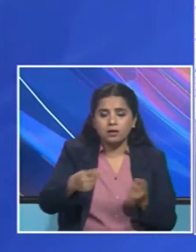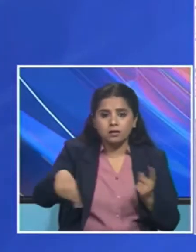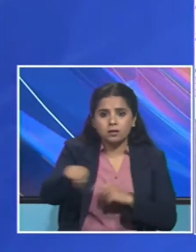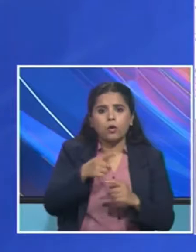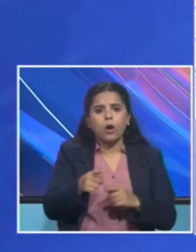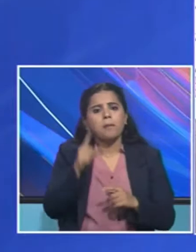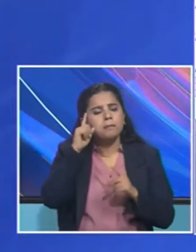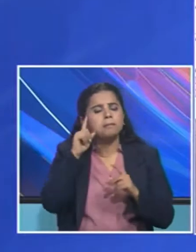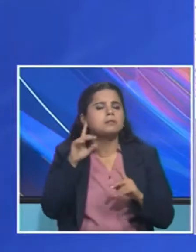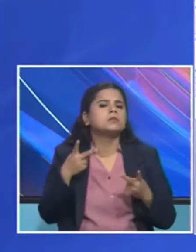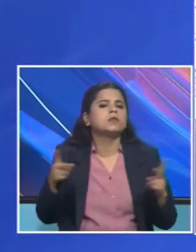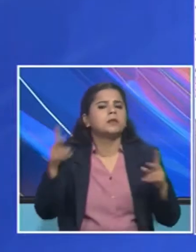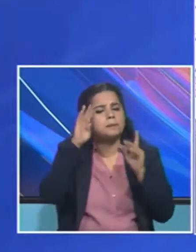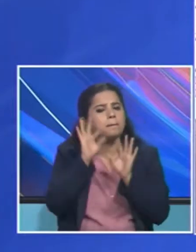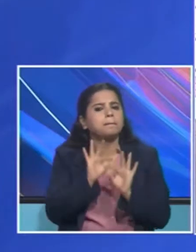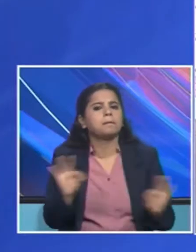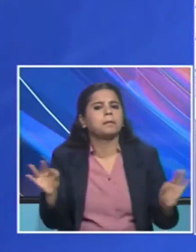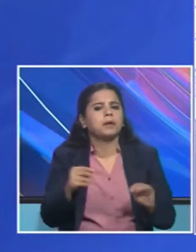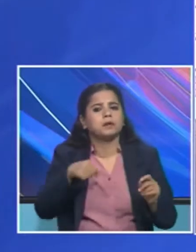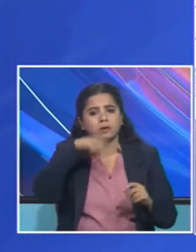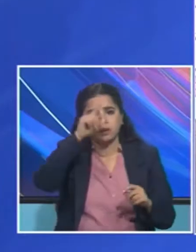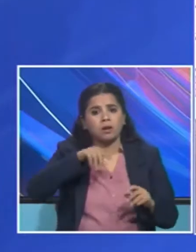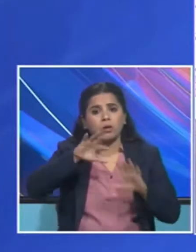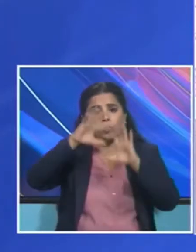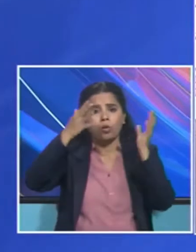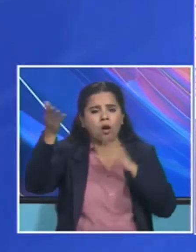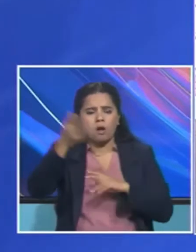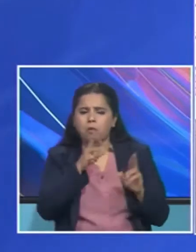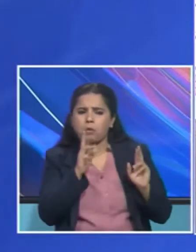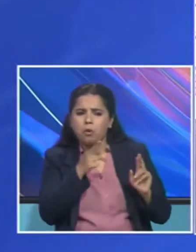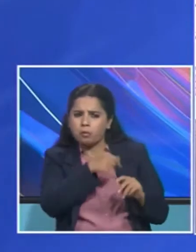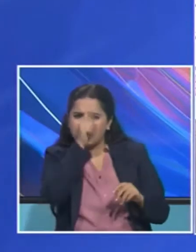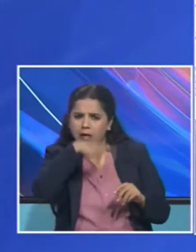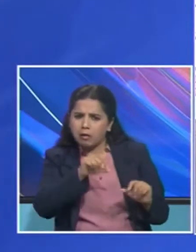शांति के लिए दुनिया को भारत से बहुत उम्मीदें हैं।